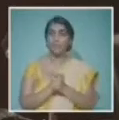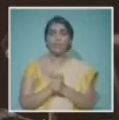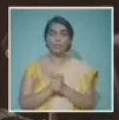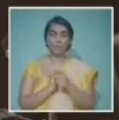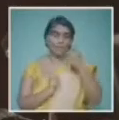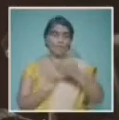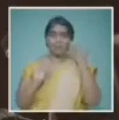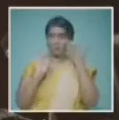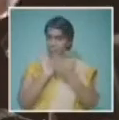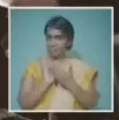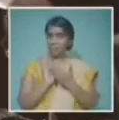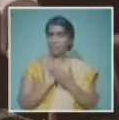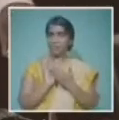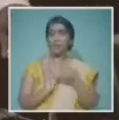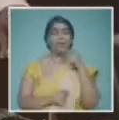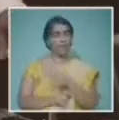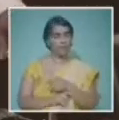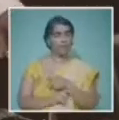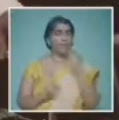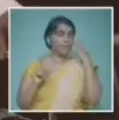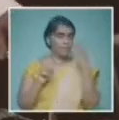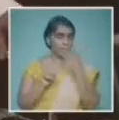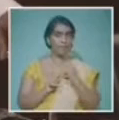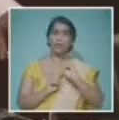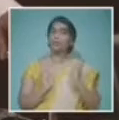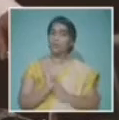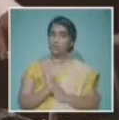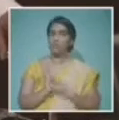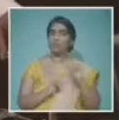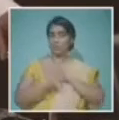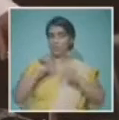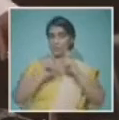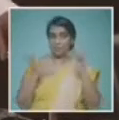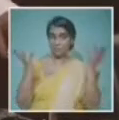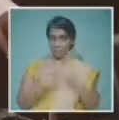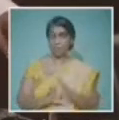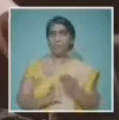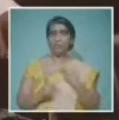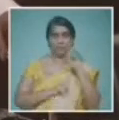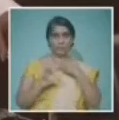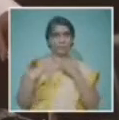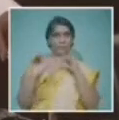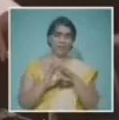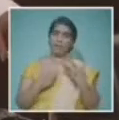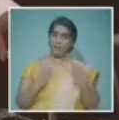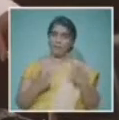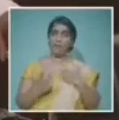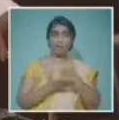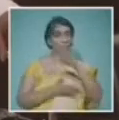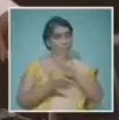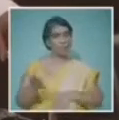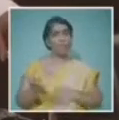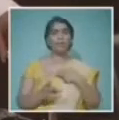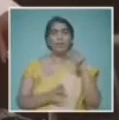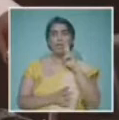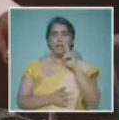කිහිපයක් ඉදිරිපත් කරා. මේ පිළිබඳව අග්‍රාමාත්‍යවරයා සාකච්ඡාවක් ඇඳෙව්වා. අපි සාකච්ඡාවට සහභාගී නොවුණත් අපි ලිඛිතව ඒ වෙලාව